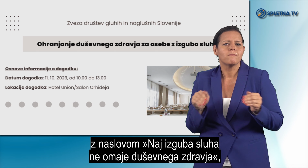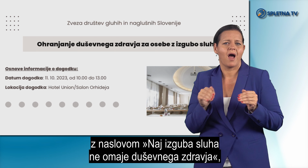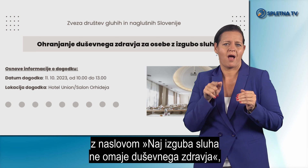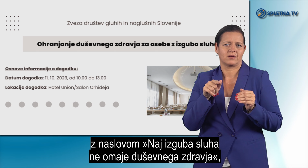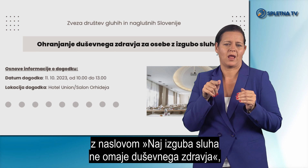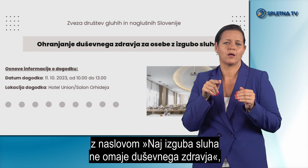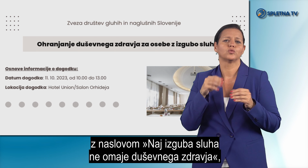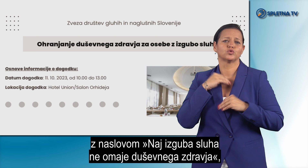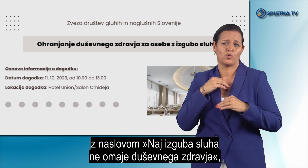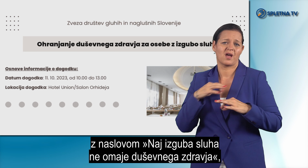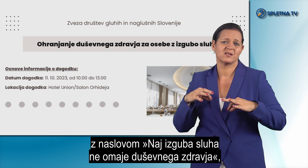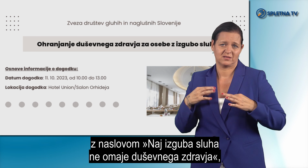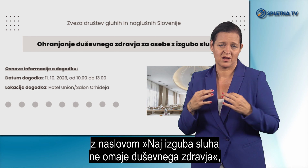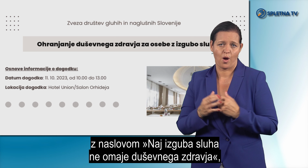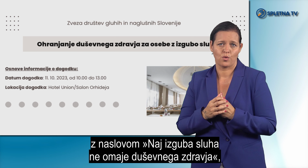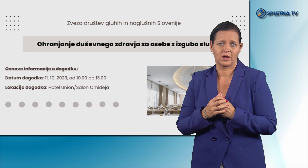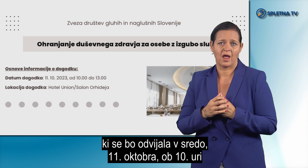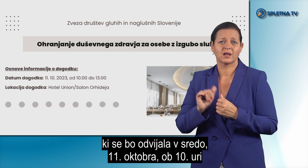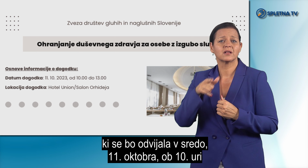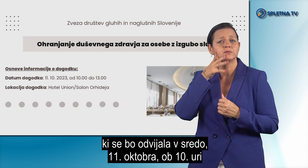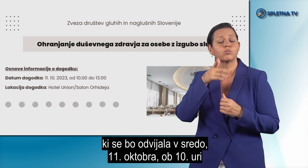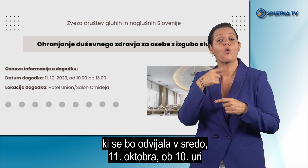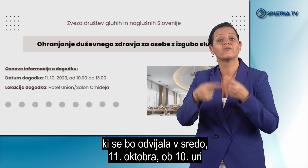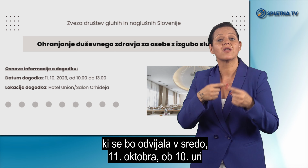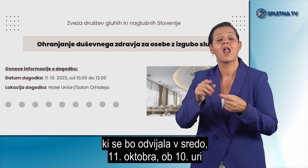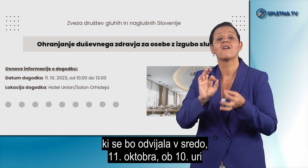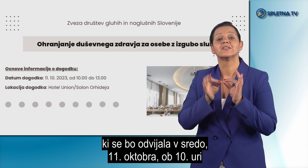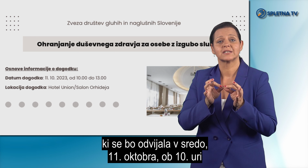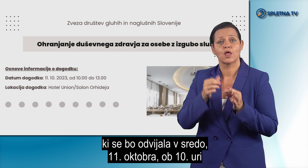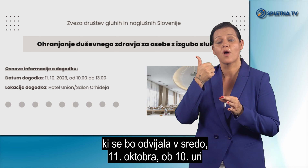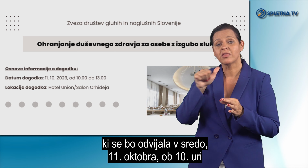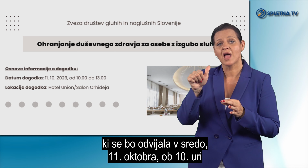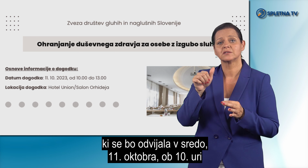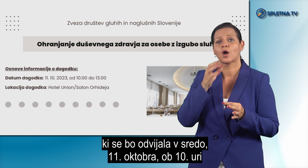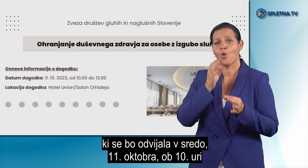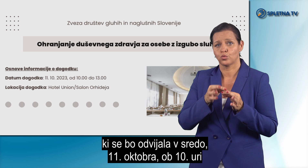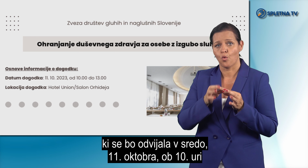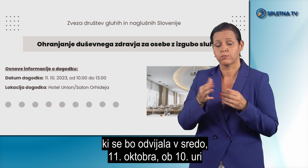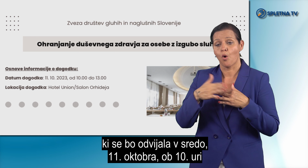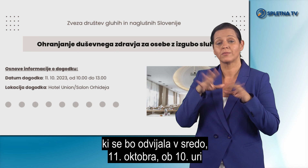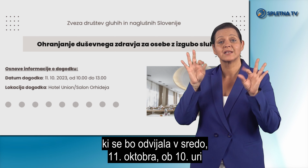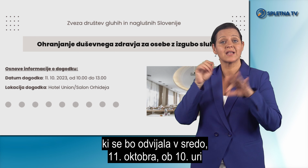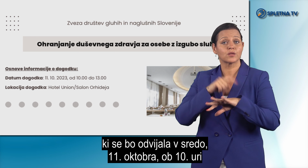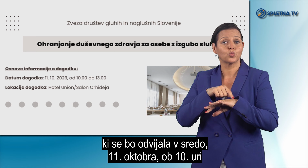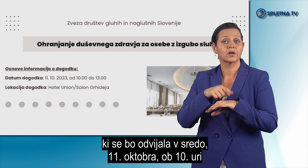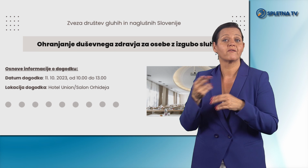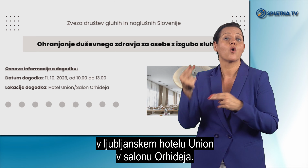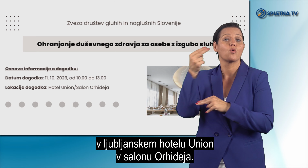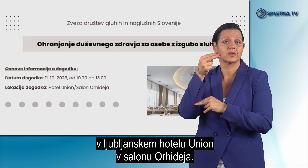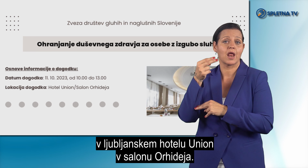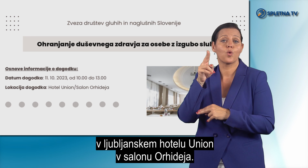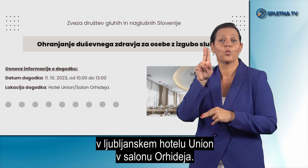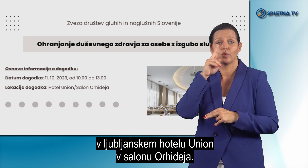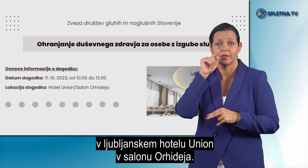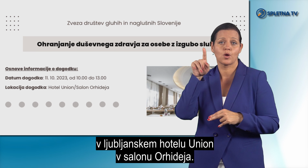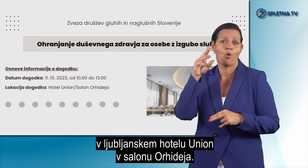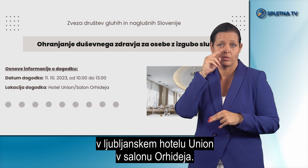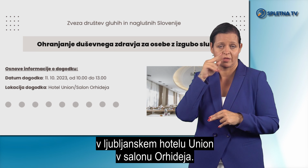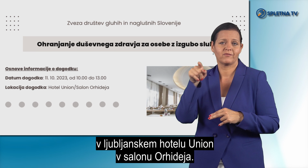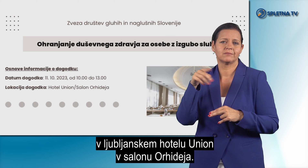zdravja, ki se bo odvijala v sredo 11. oktobra ob 10. uri v ljubljanskem hotelu Union v